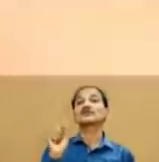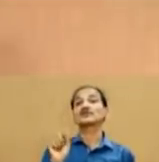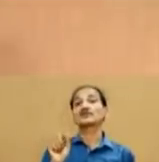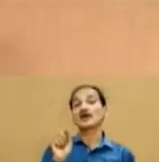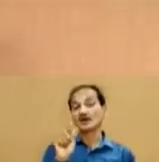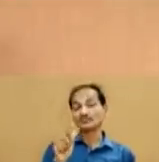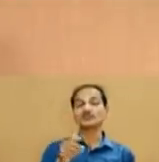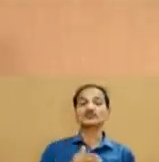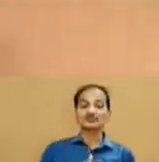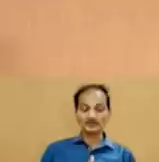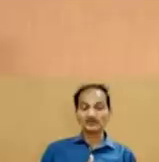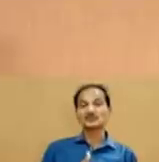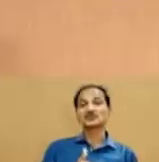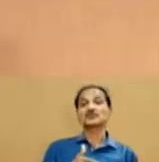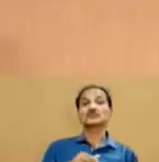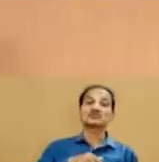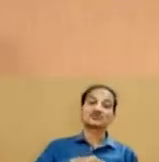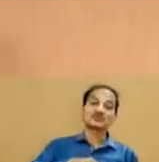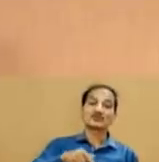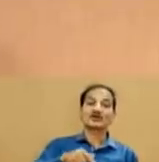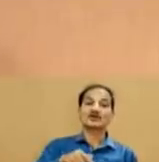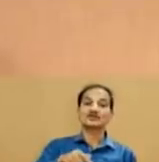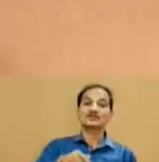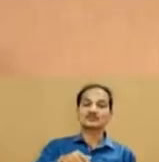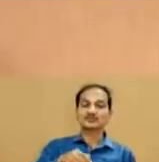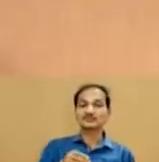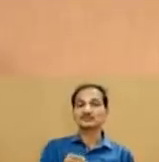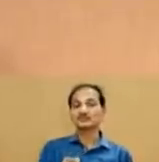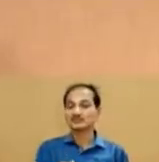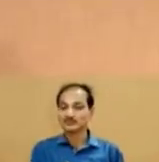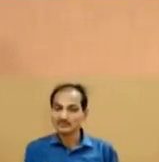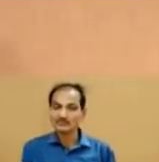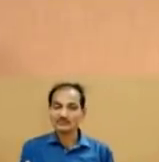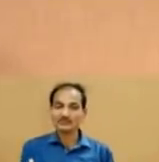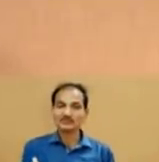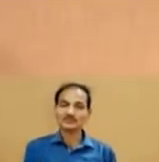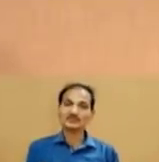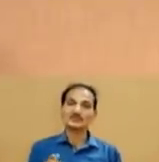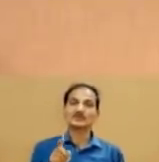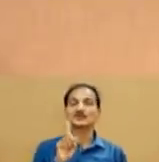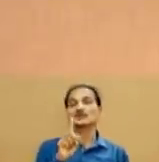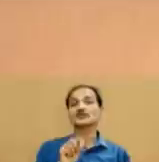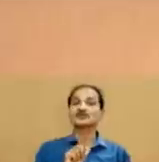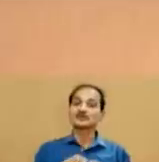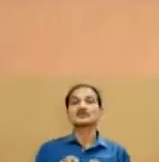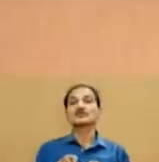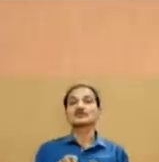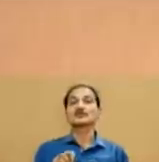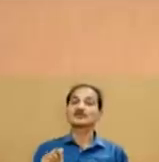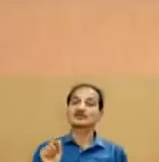ଦିଆସିଲି କାଠିଟି। ଆପଣ ହେଉଛନ୍ତି ଲାଇନ୍ରୁ ଓହରି ଯାଇଥିବା ସେଇ ସଚେତନ,